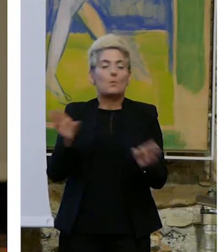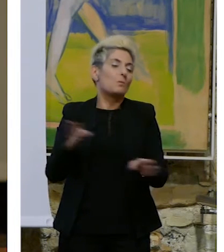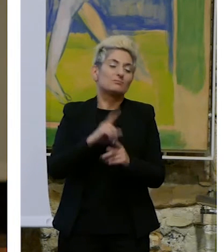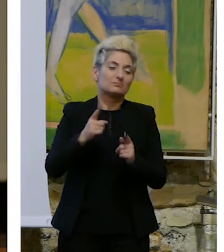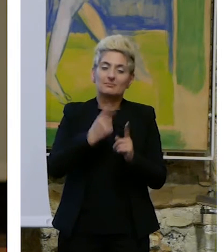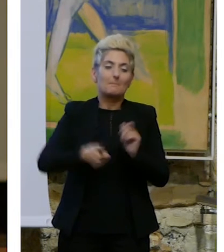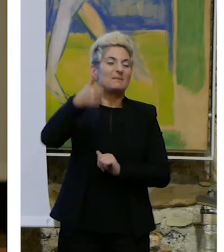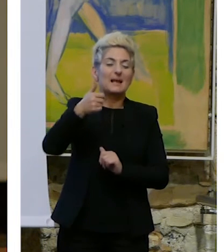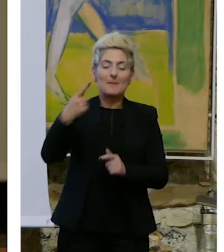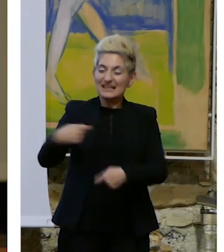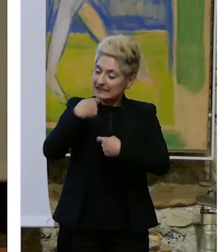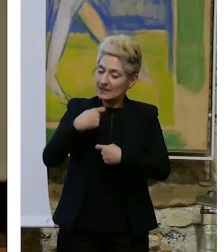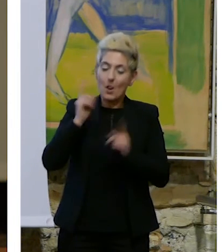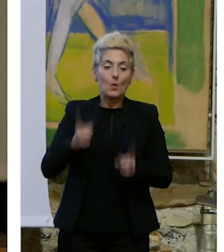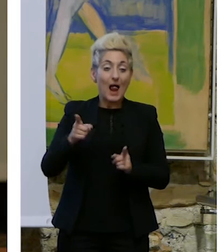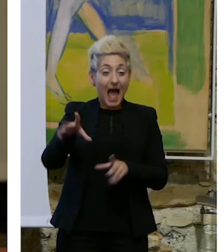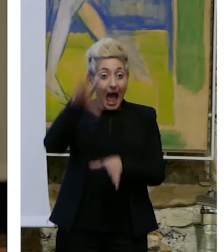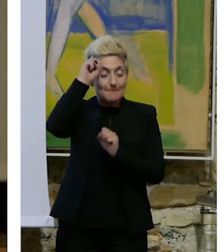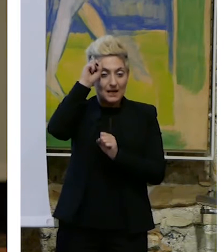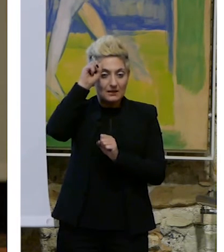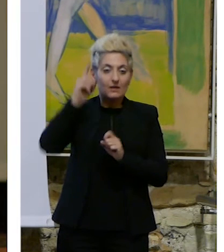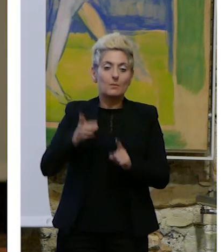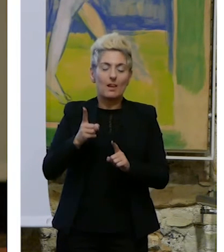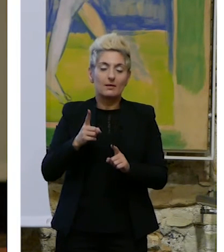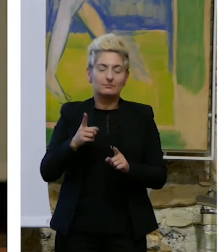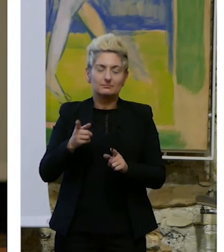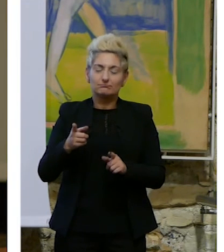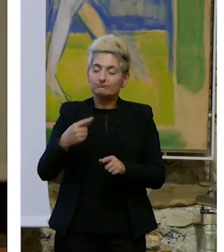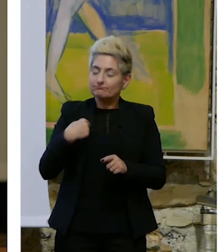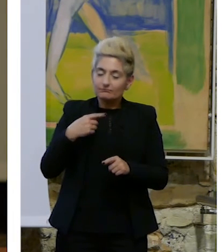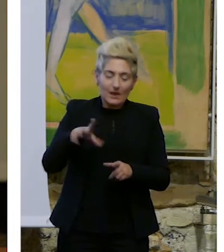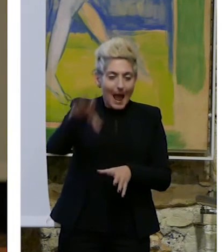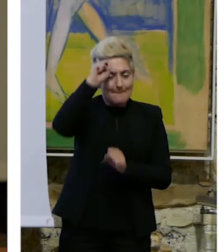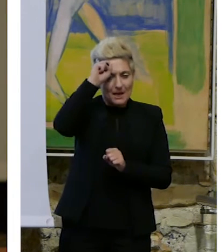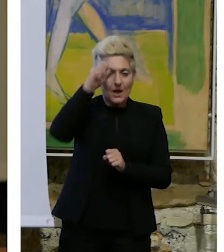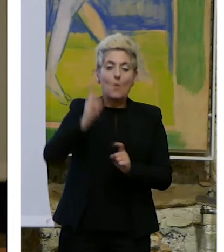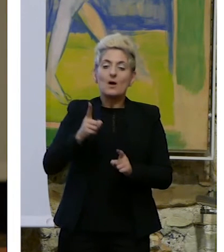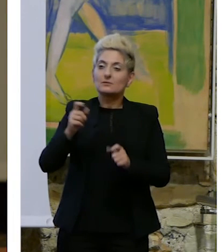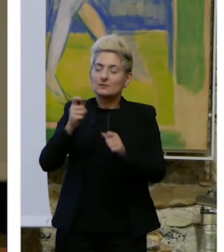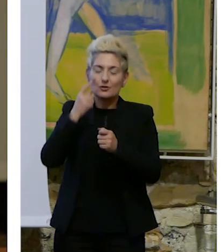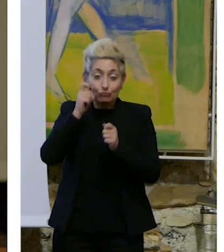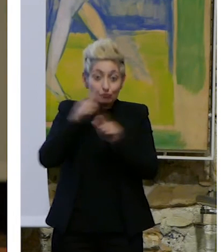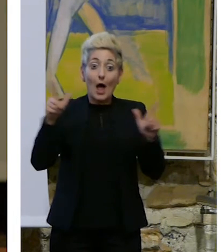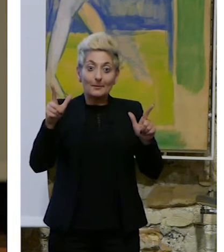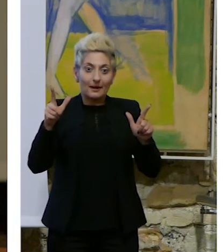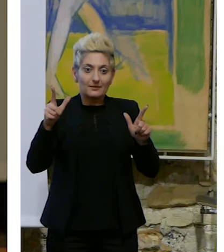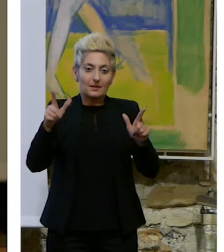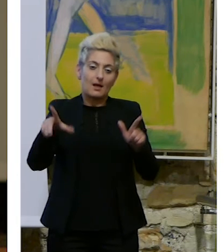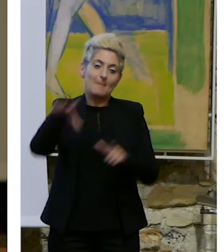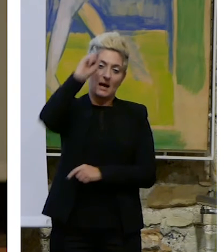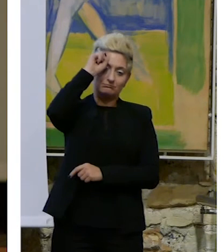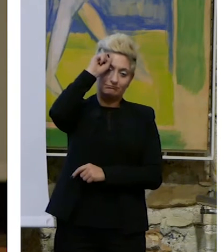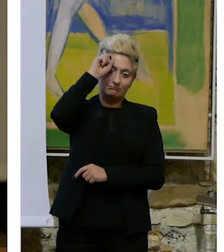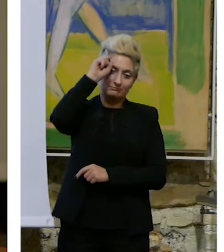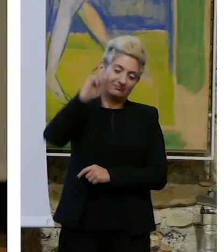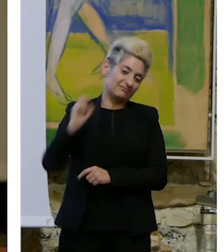nell'ambito del nostro apprendimento è la sorpresa. Pensate che questa cosa ha